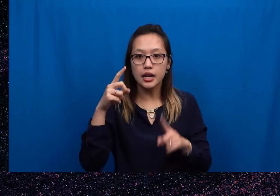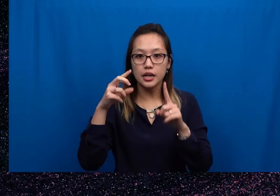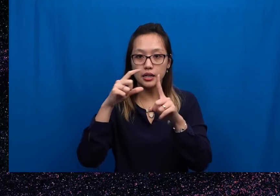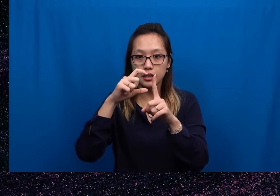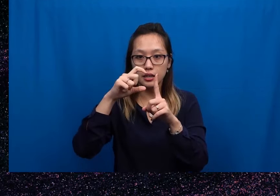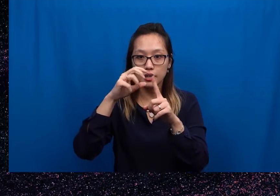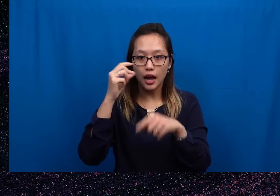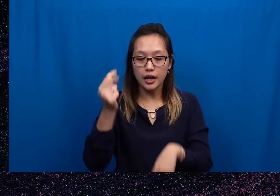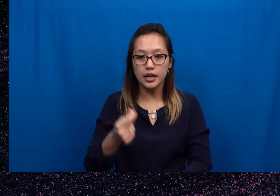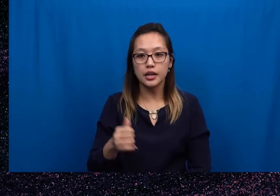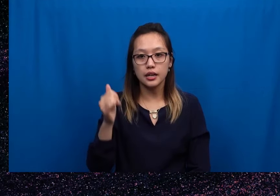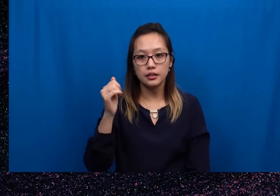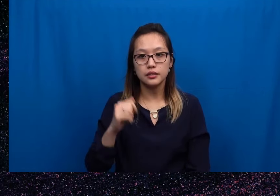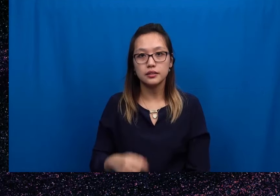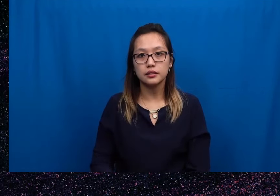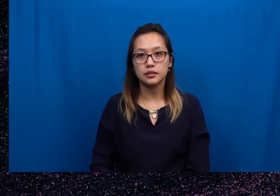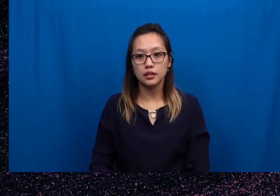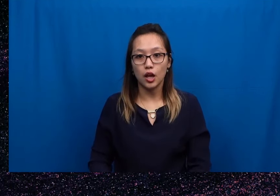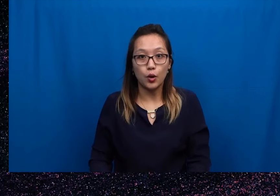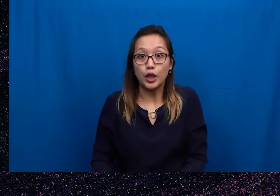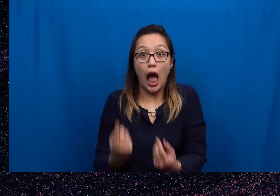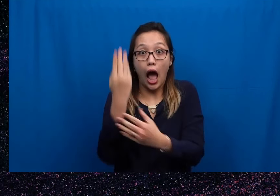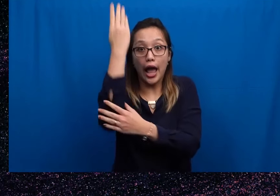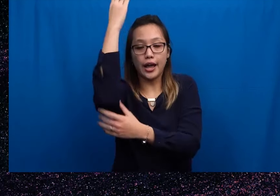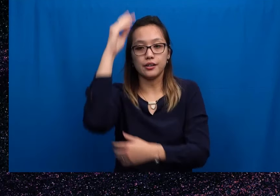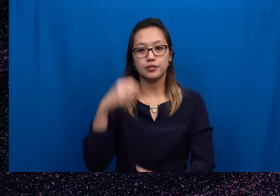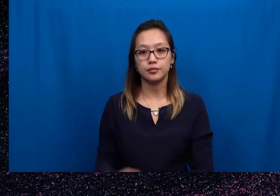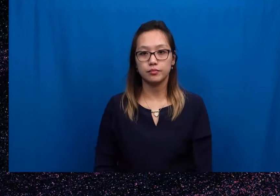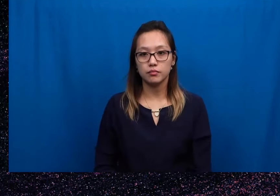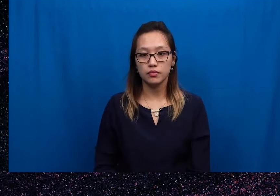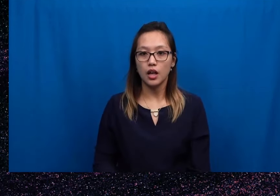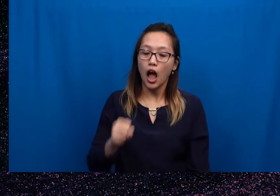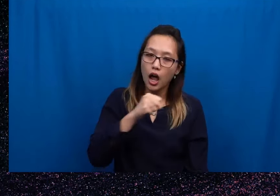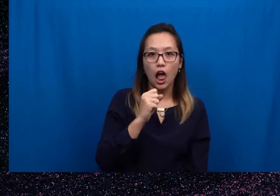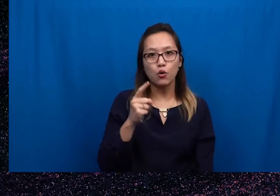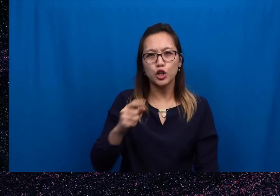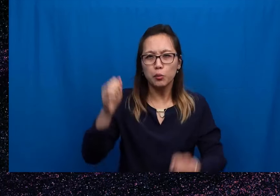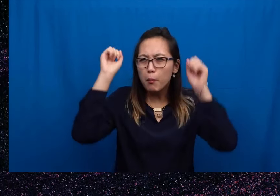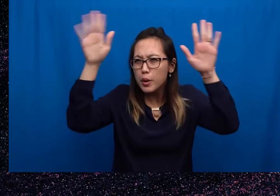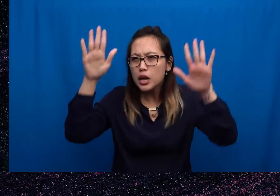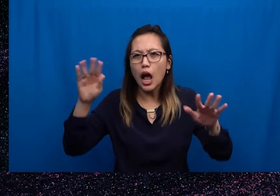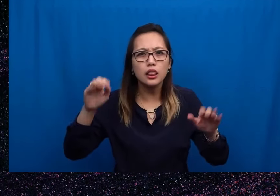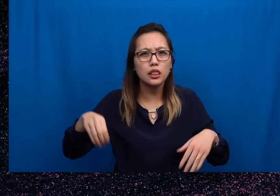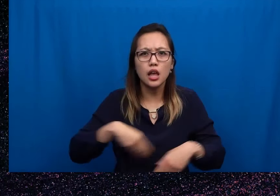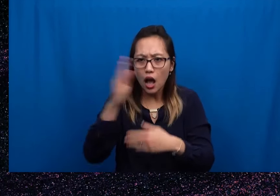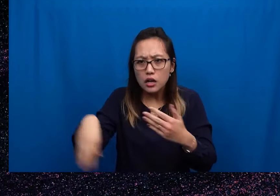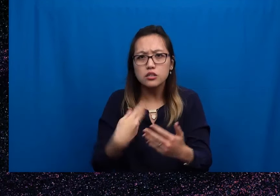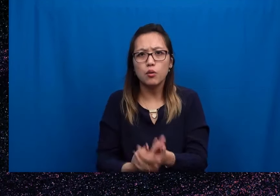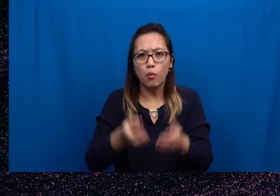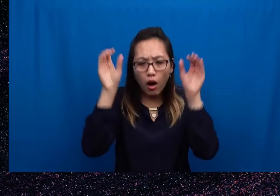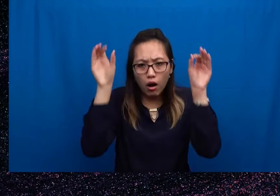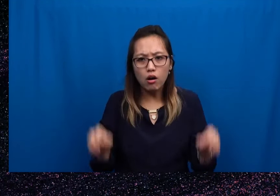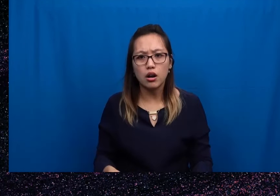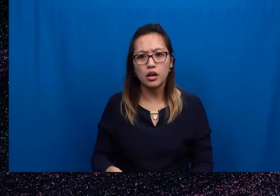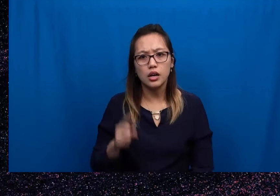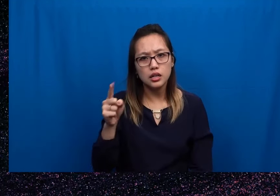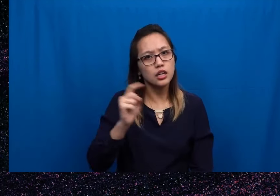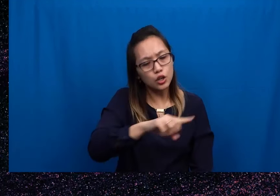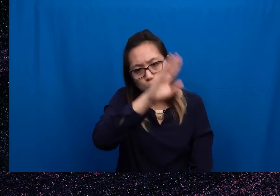hidupnya. Lagu itu memberkati banyak orang di seluruh dunia, bahkan sampai dengan tahun ini.